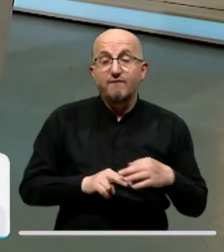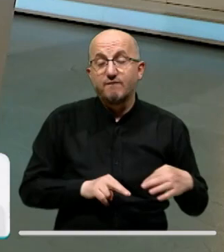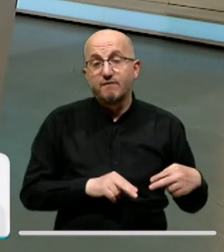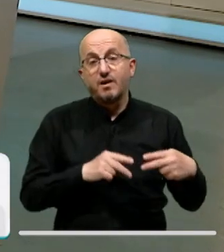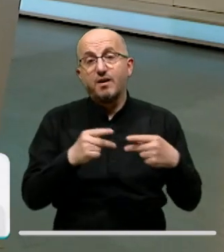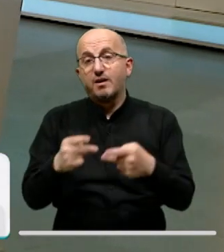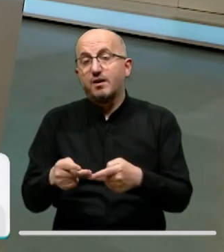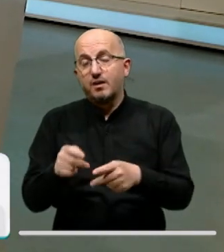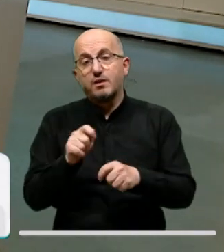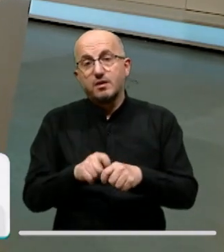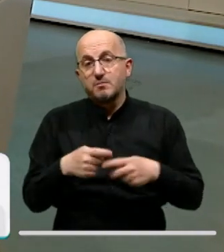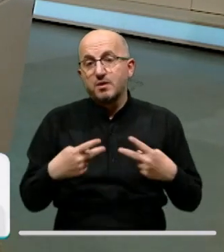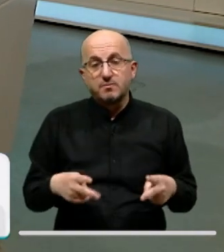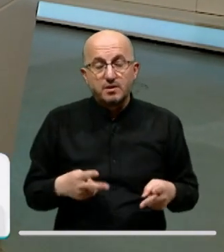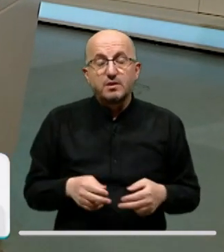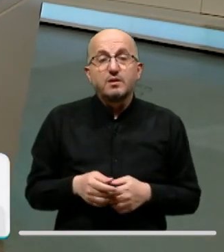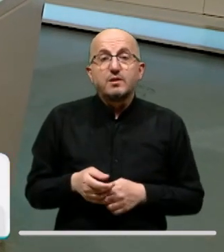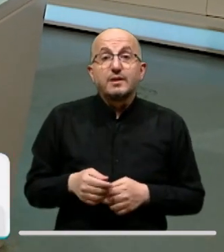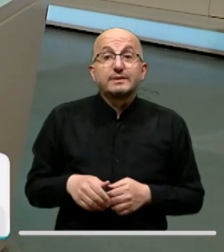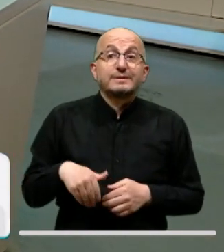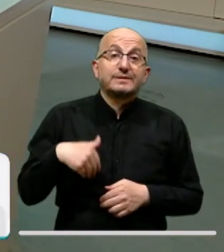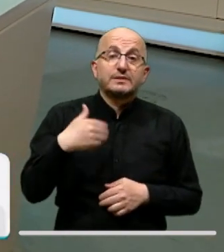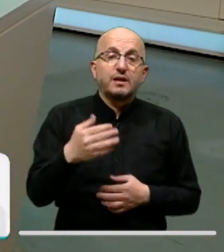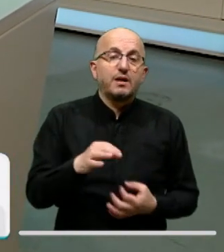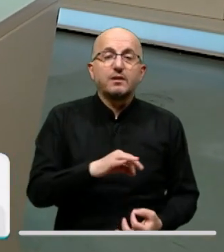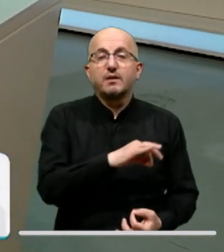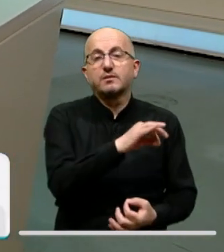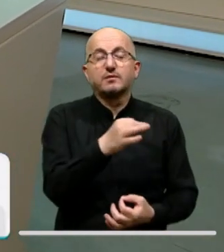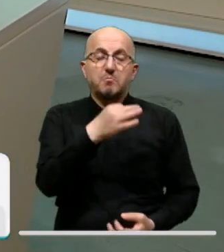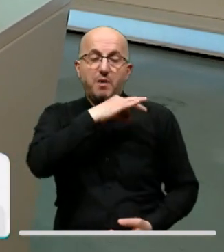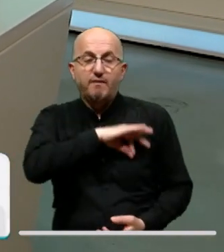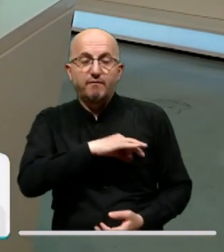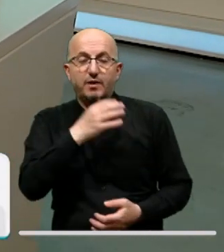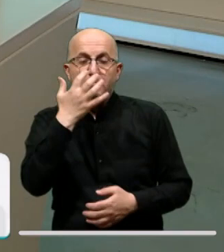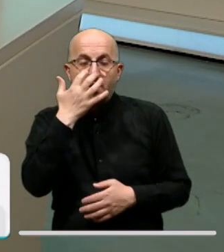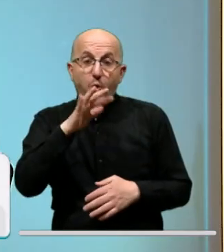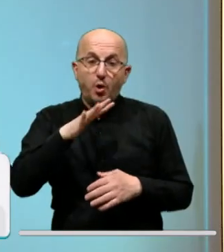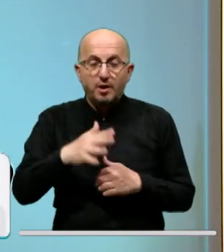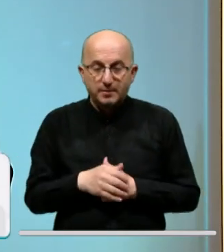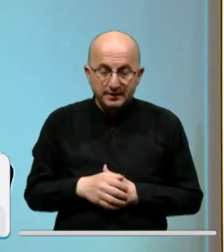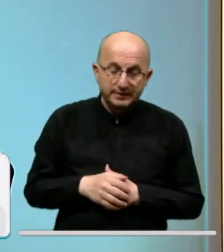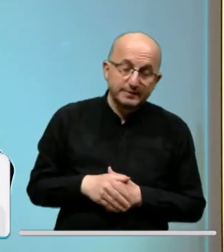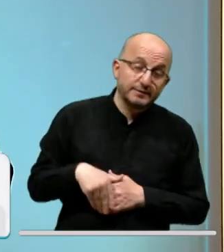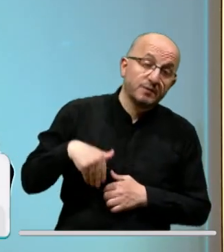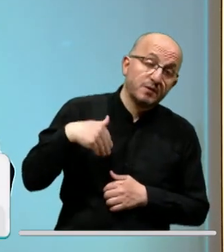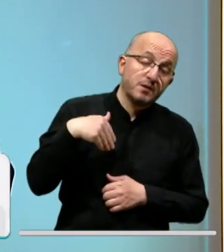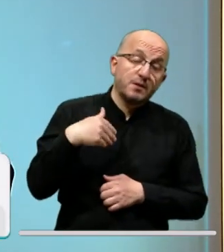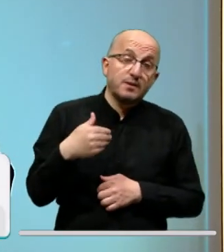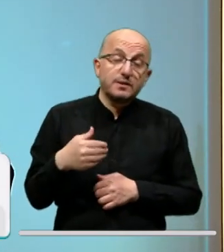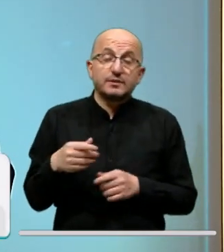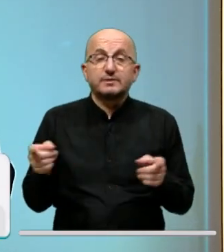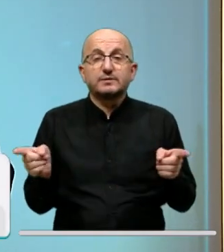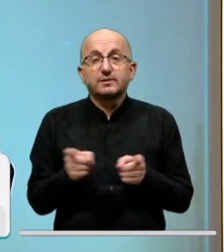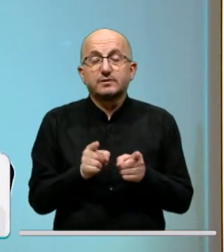Eee yapabilir Çünkü diğerlerinden bir menfaat beklentisi Olabilir Onun için